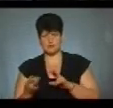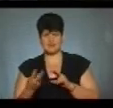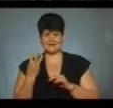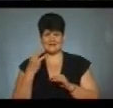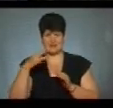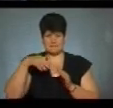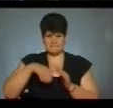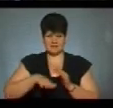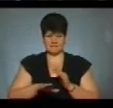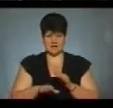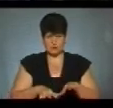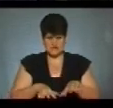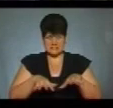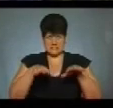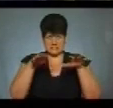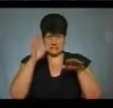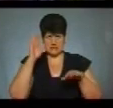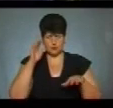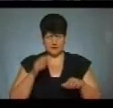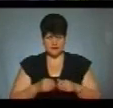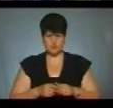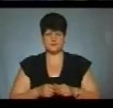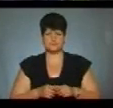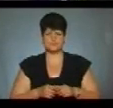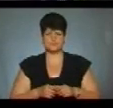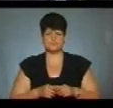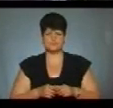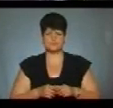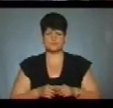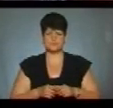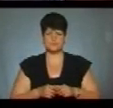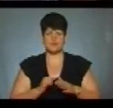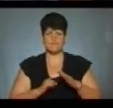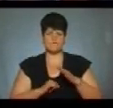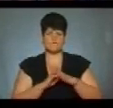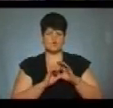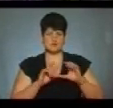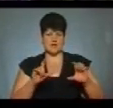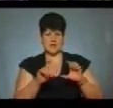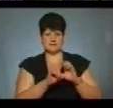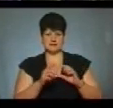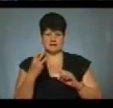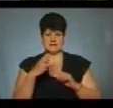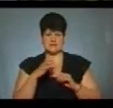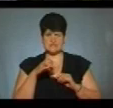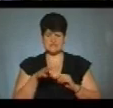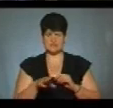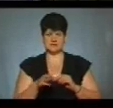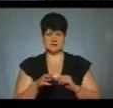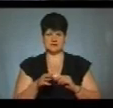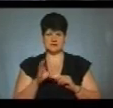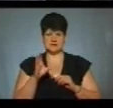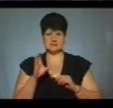підвали затопило. Цей фундамент 30 сантиметрів товщина,